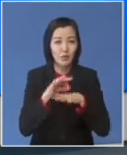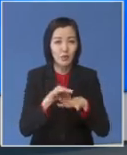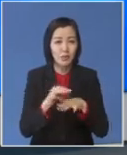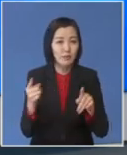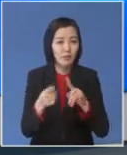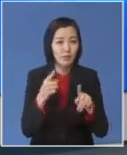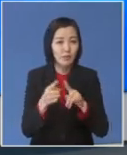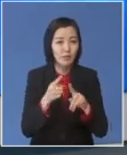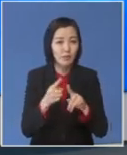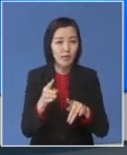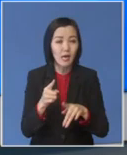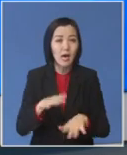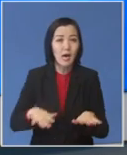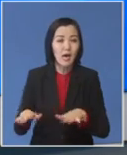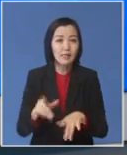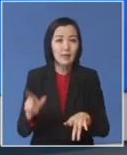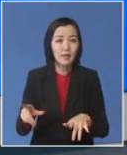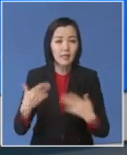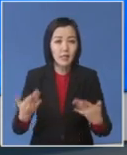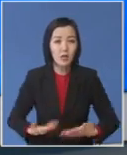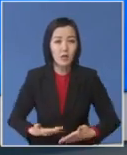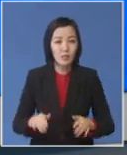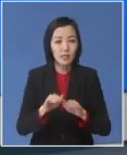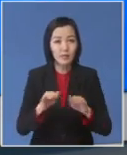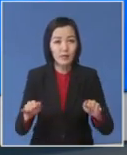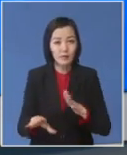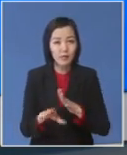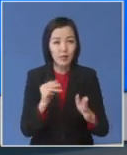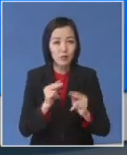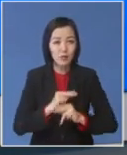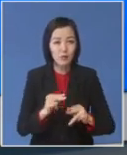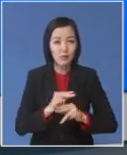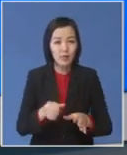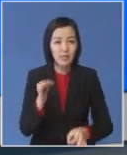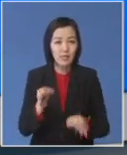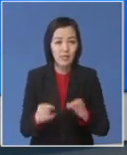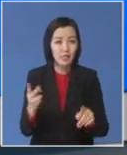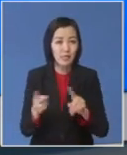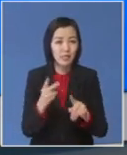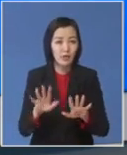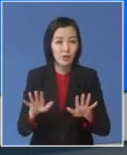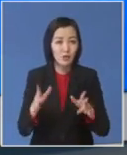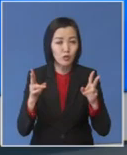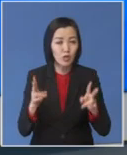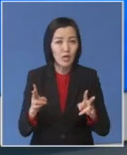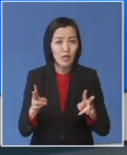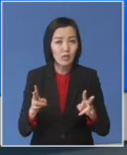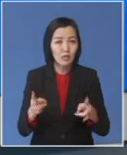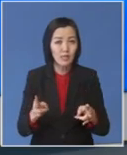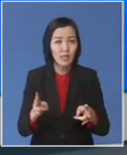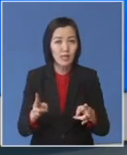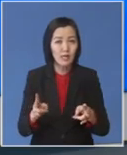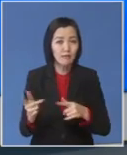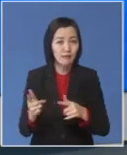Алғашқысында аймақ азаматтарының әлеуметтік мәртебесін анықтау жұмыстары сараланды. Екіншісінде өңірдегі төтенше жағдайға дайындық барысы